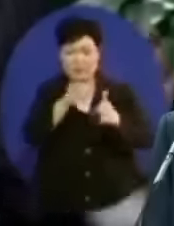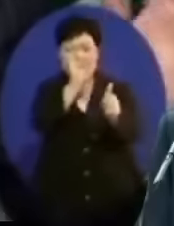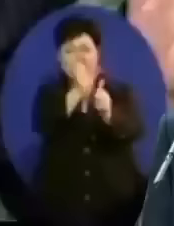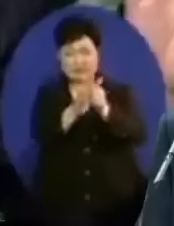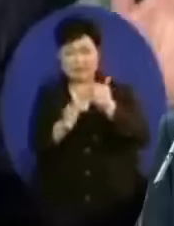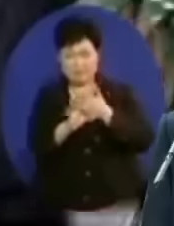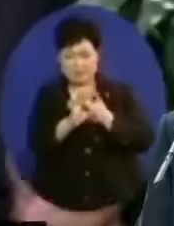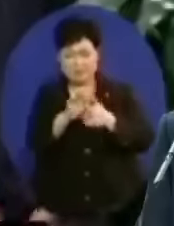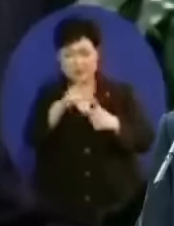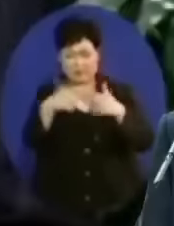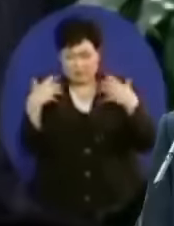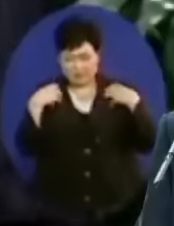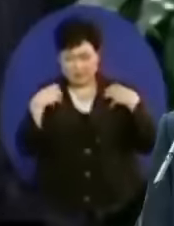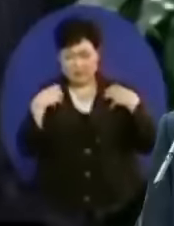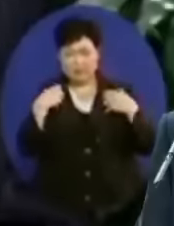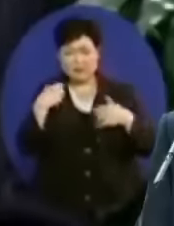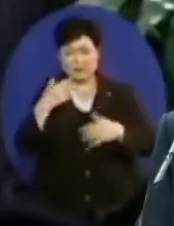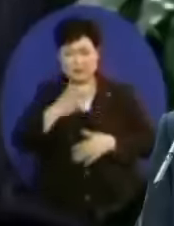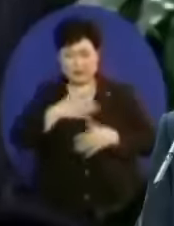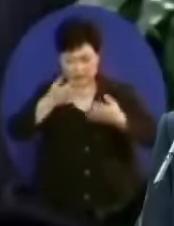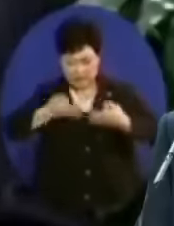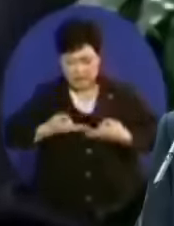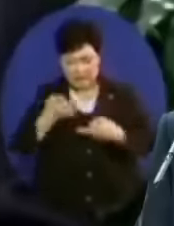나는 나를 의지하고 살겠다는